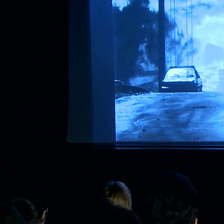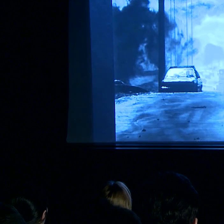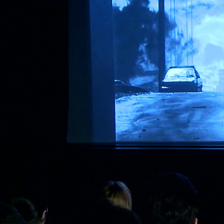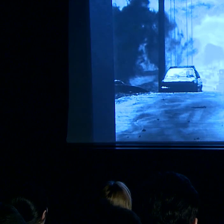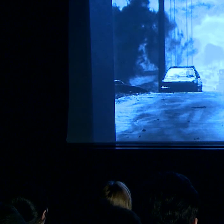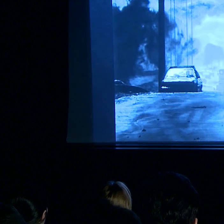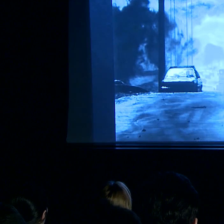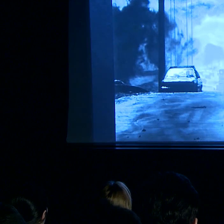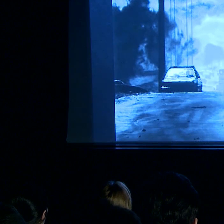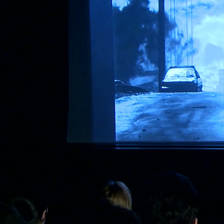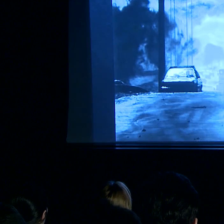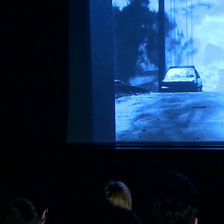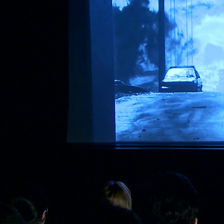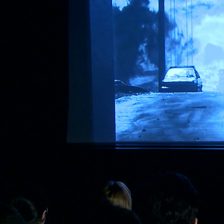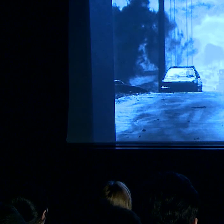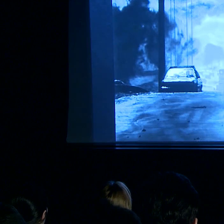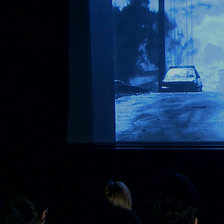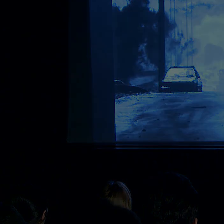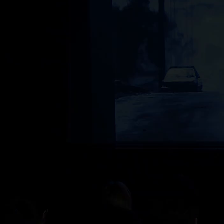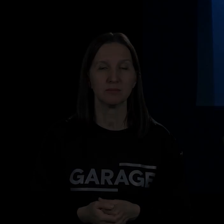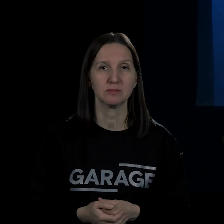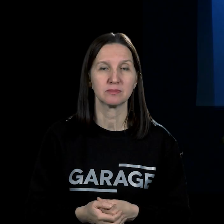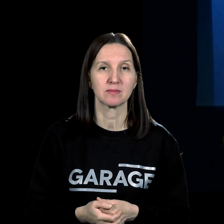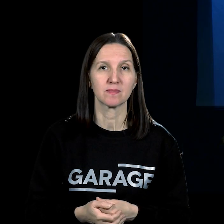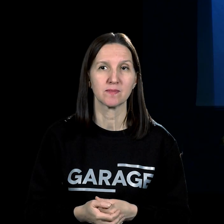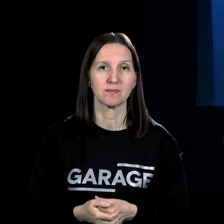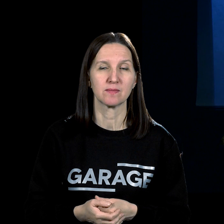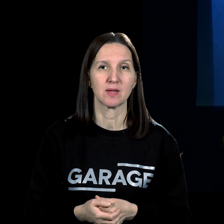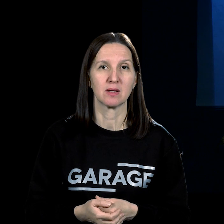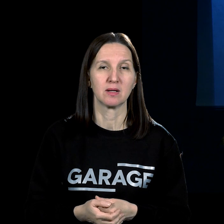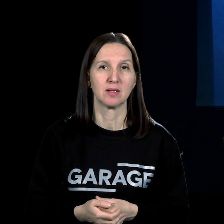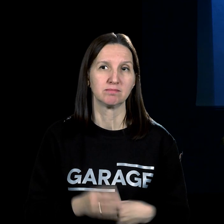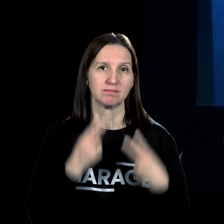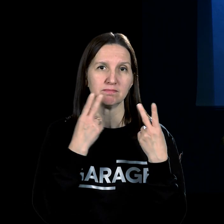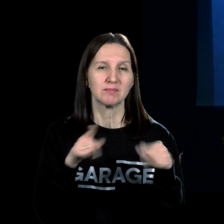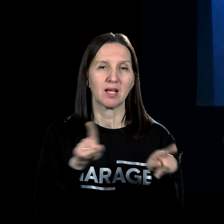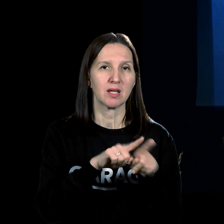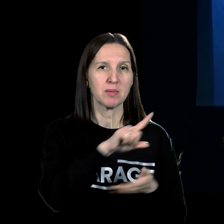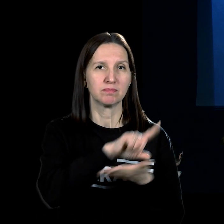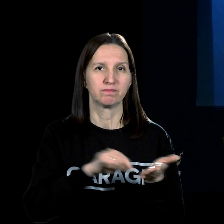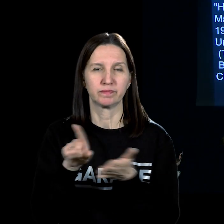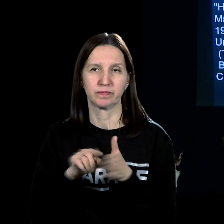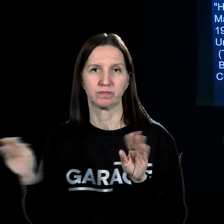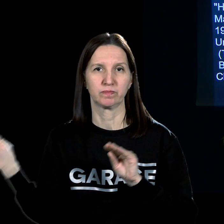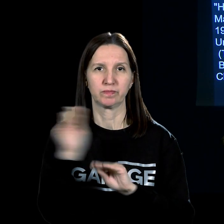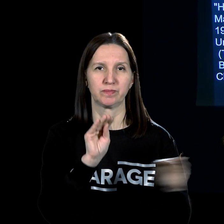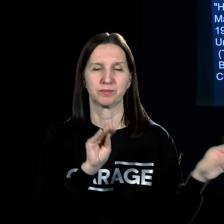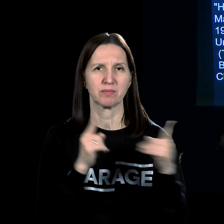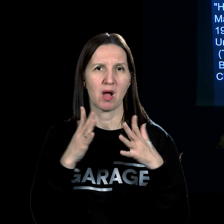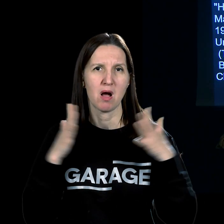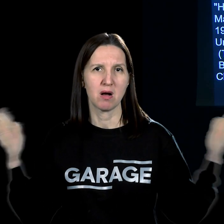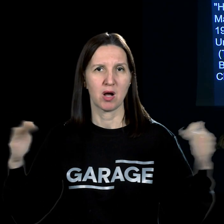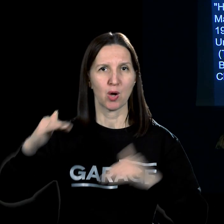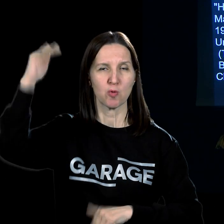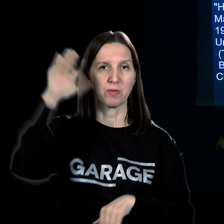представляют собой серые клубы дыма, пыли и грязи. Вот такими вот перерисованными огромными фотографиями